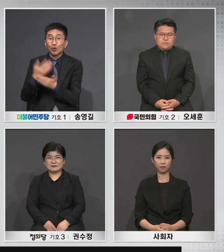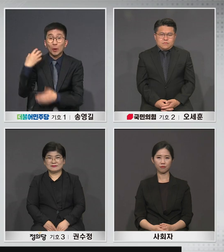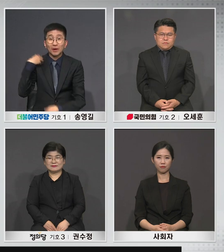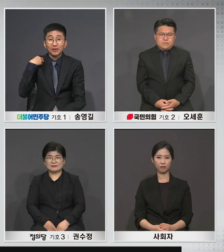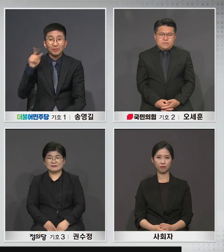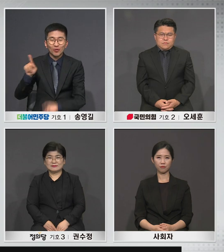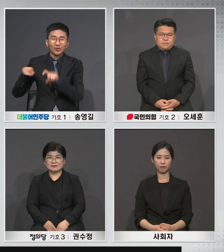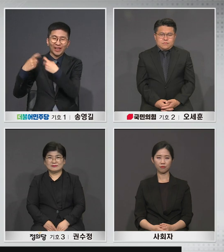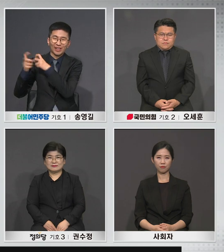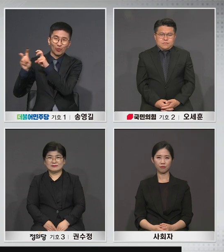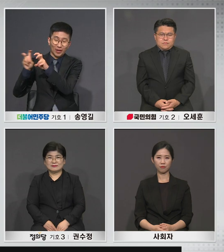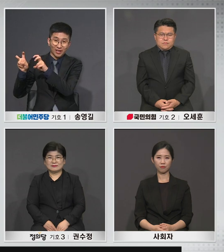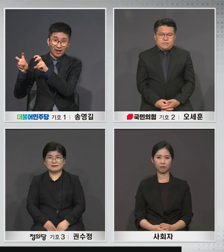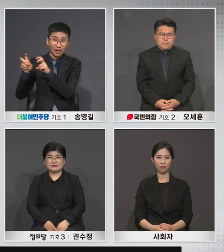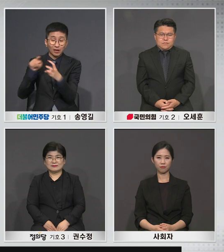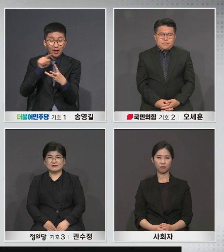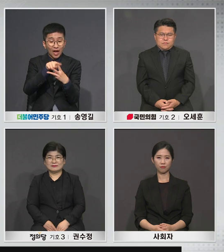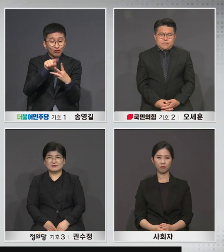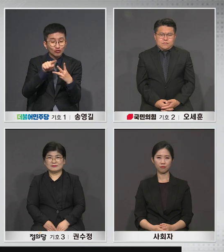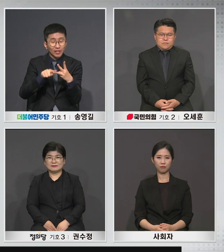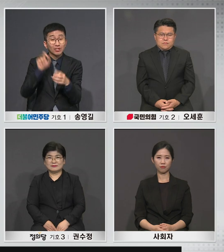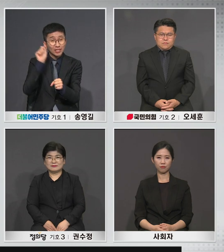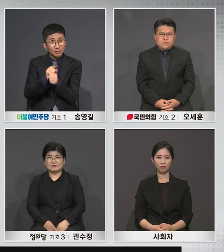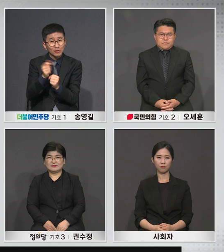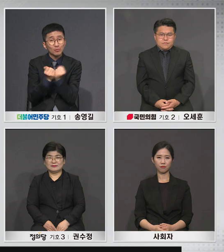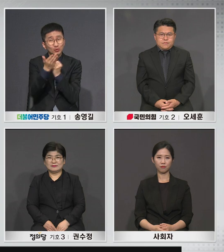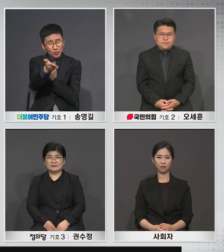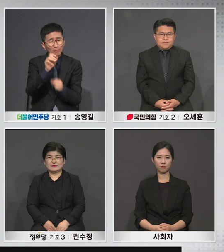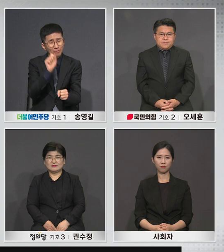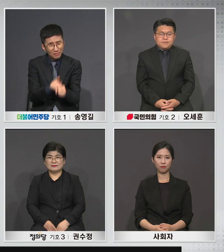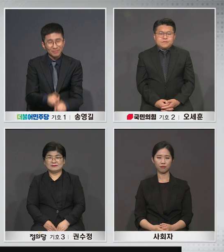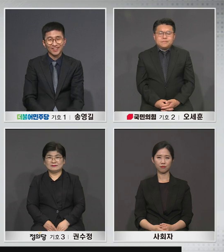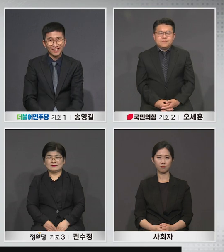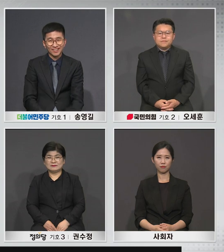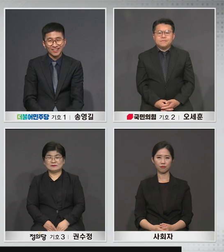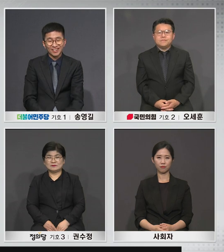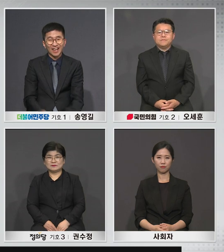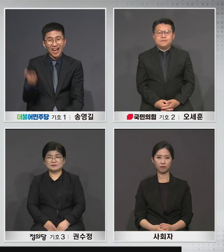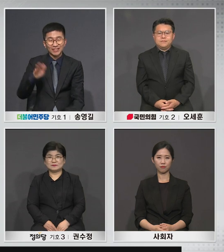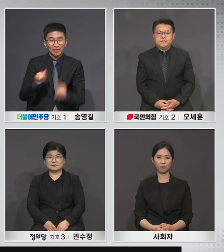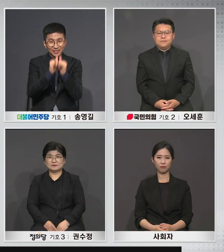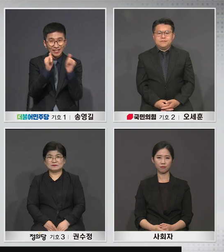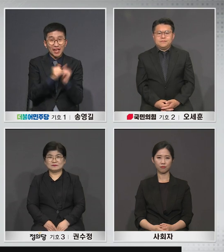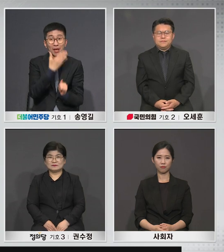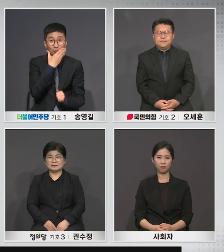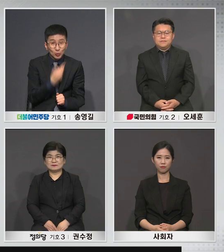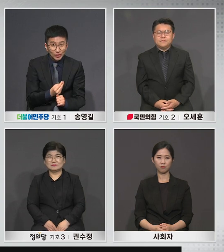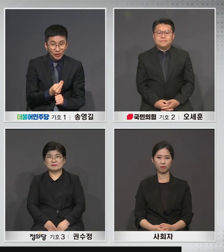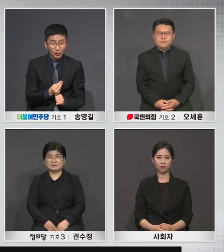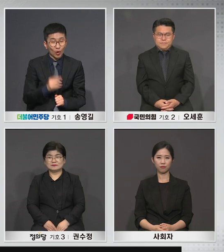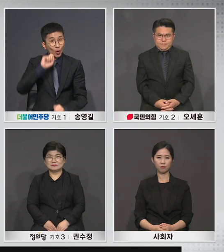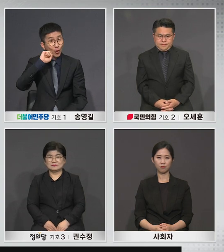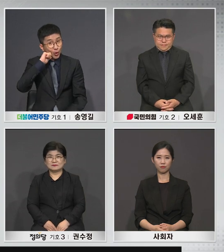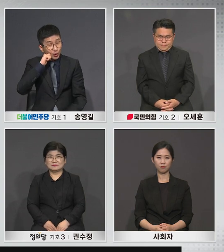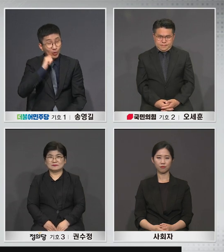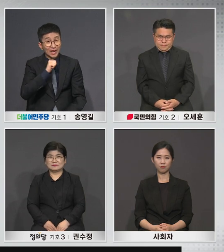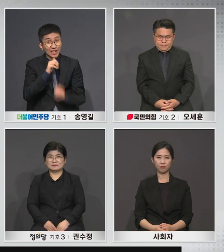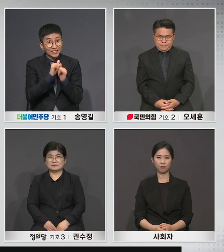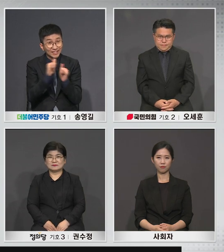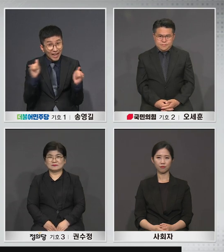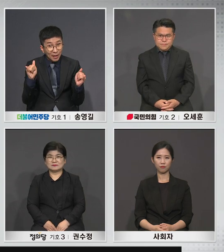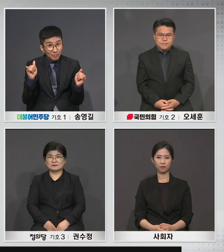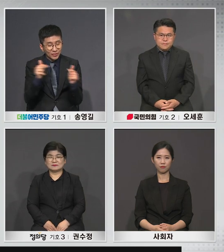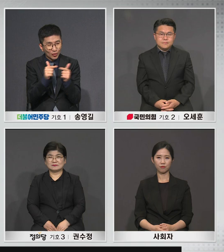전체 일자리 대부분 민간이 창출을 하는 것이죠. 그러나 사회복지 분야나 취약해층에 대한 일자리가 세 파트로